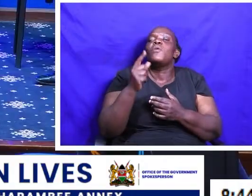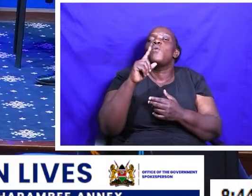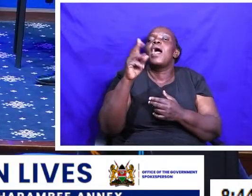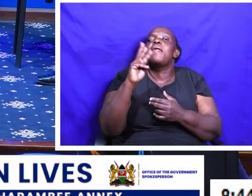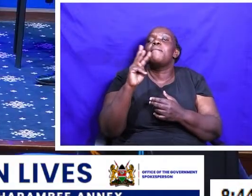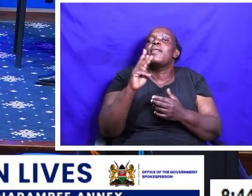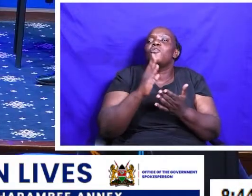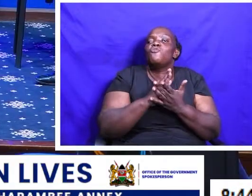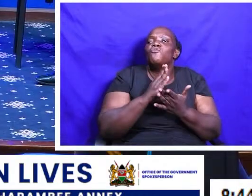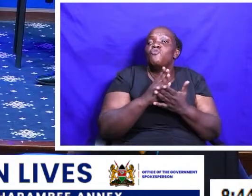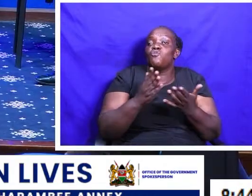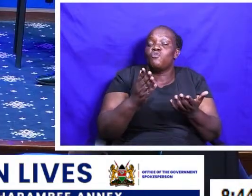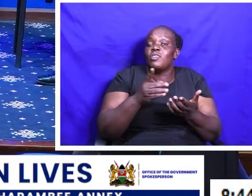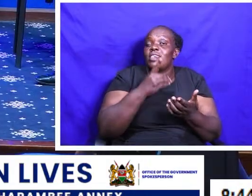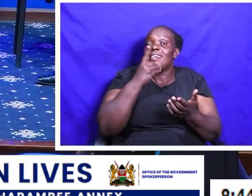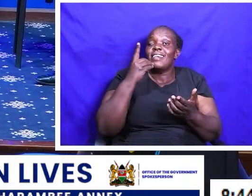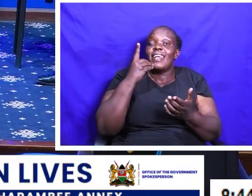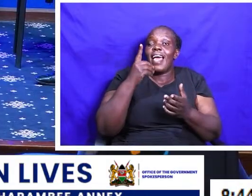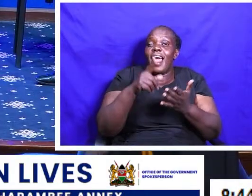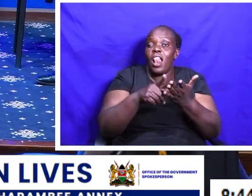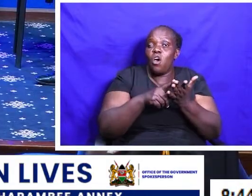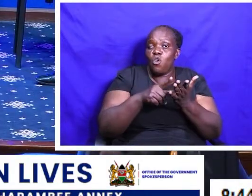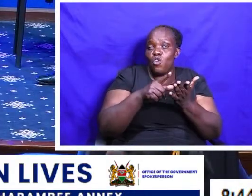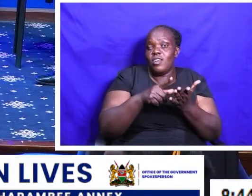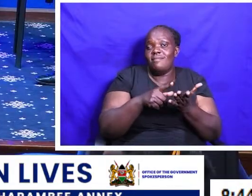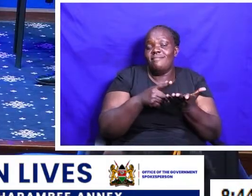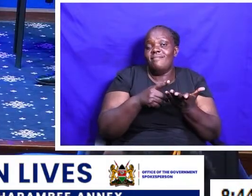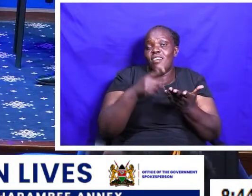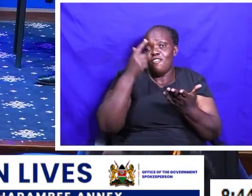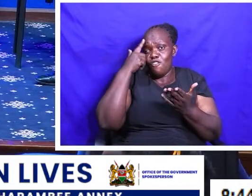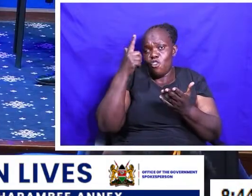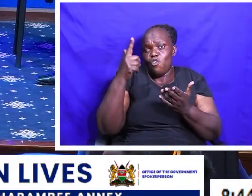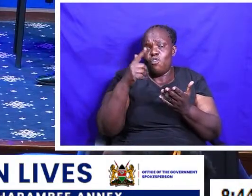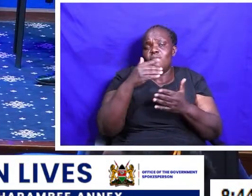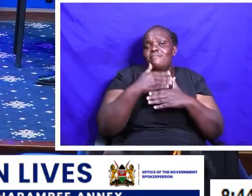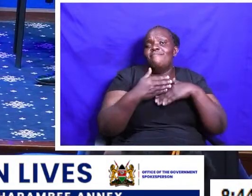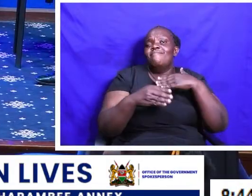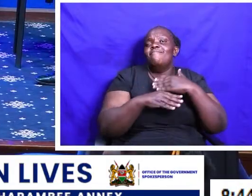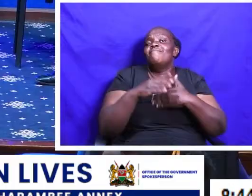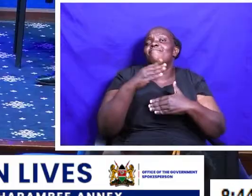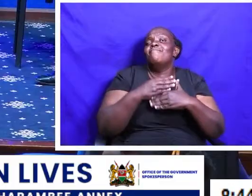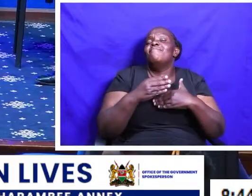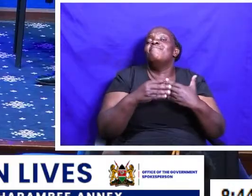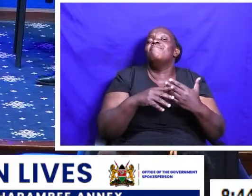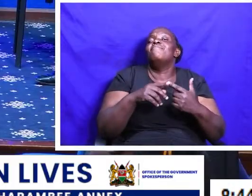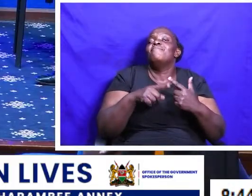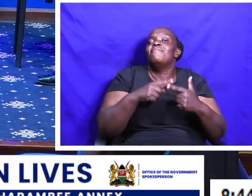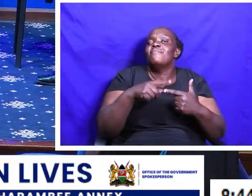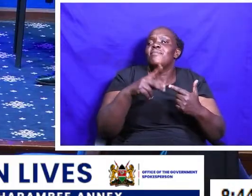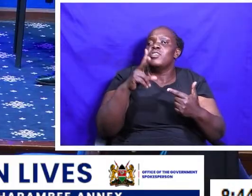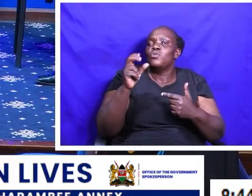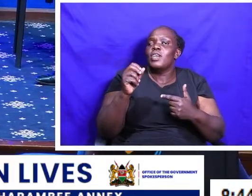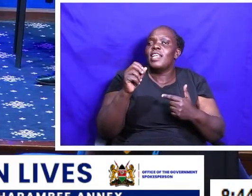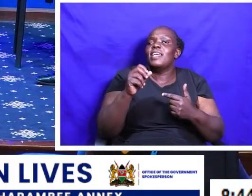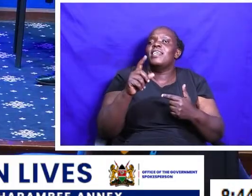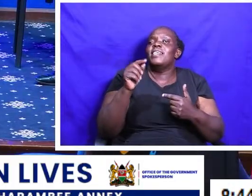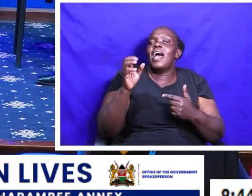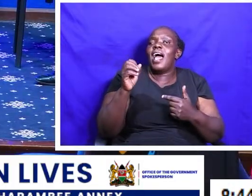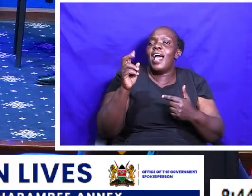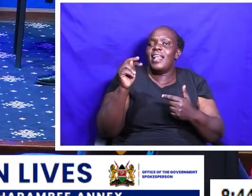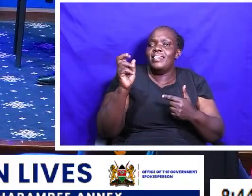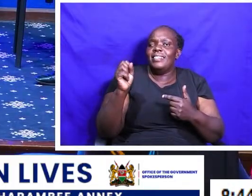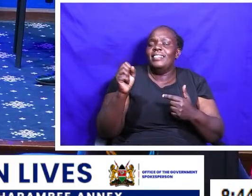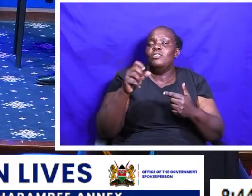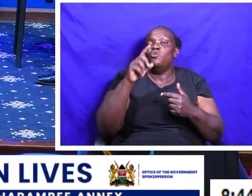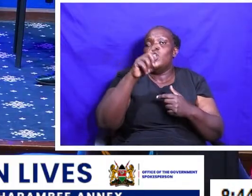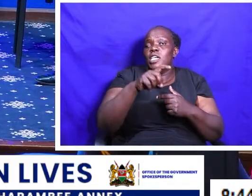Kenya shillings. Yeah? For a dry alone. For infrastructure, just to recycle 20 tons,